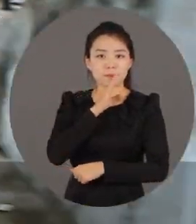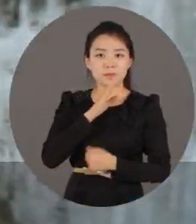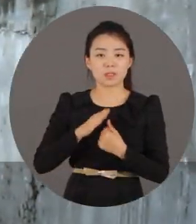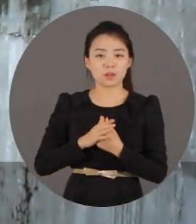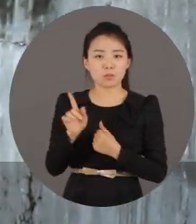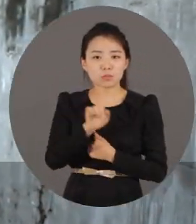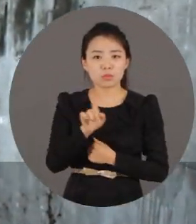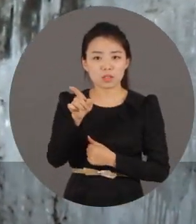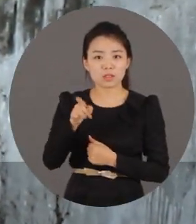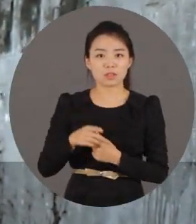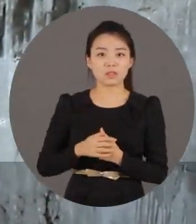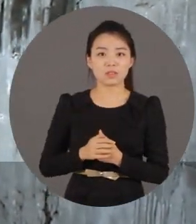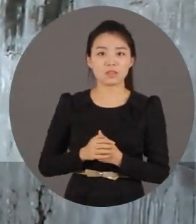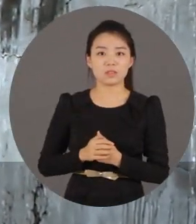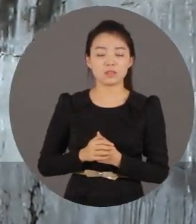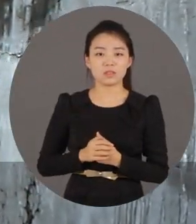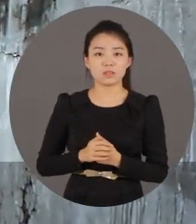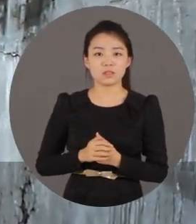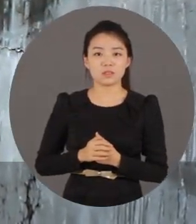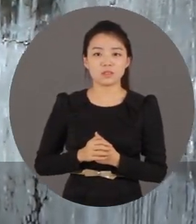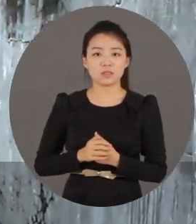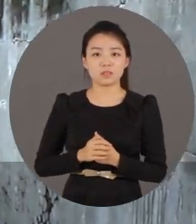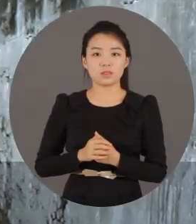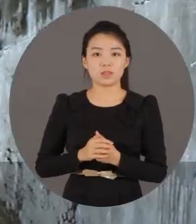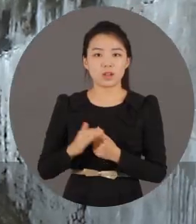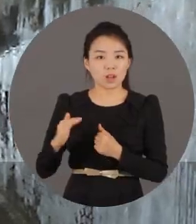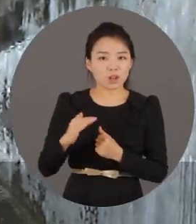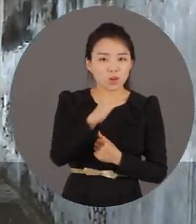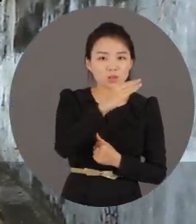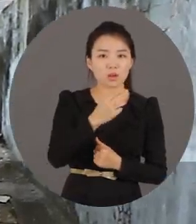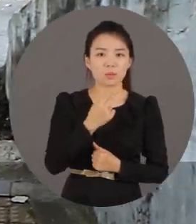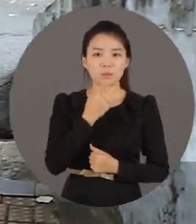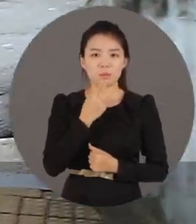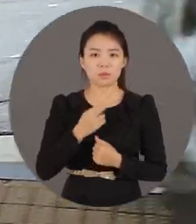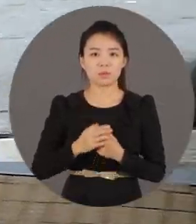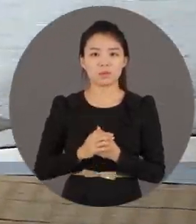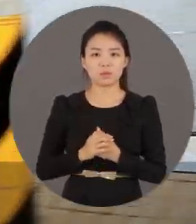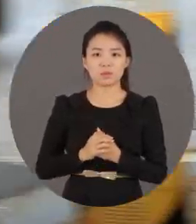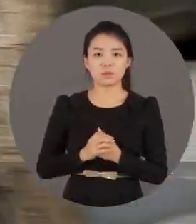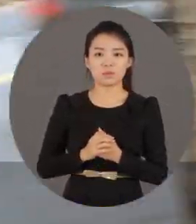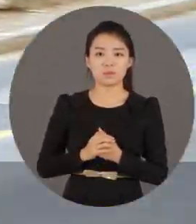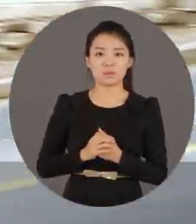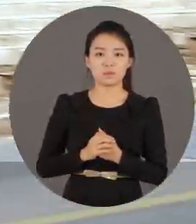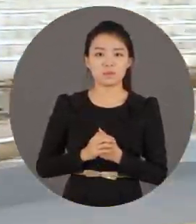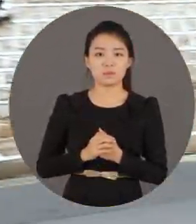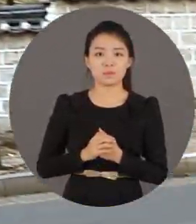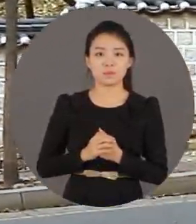야, 쟤 뭐하냐? 야, 경사로가 없는데?